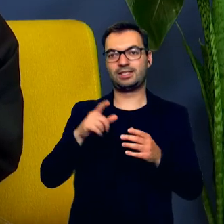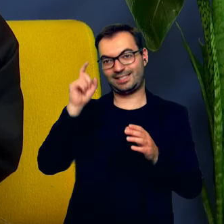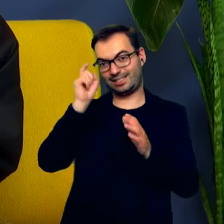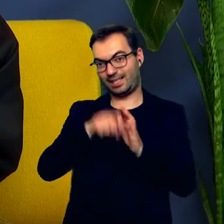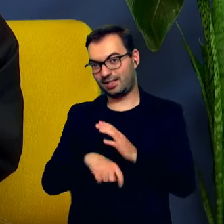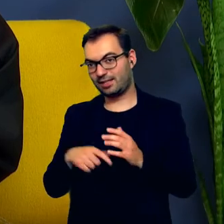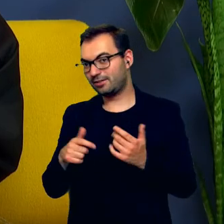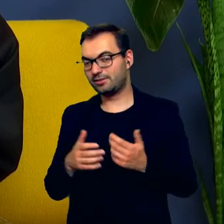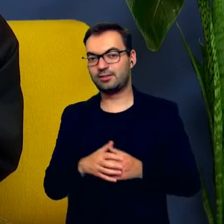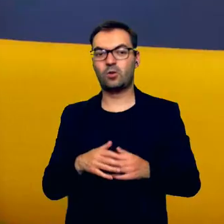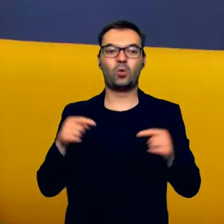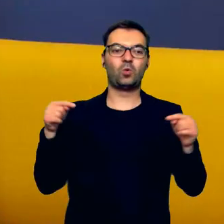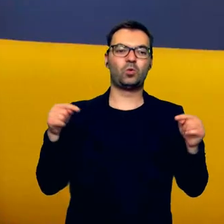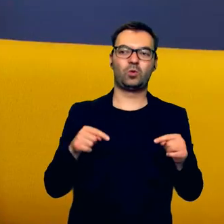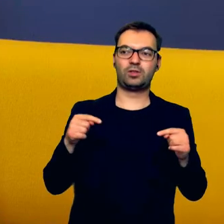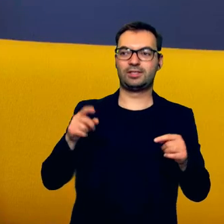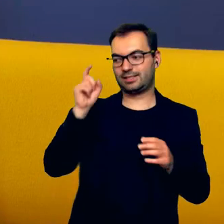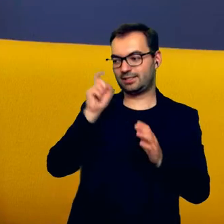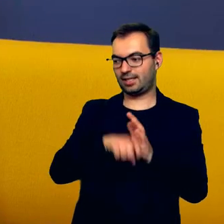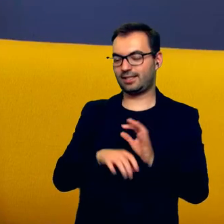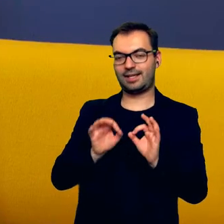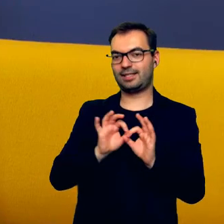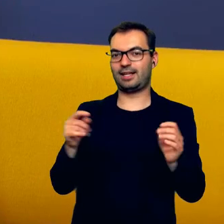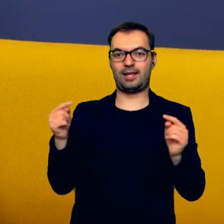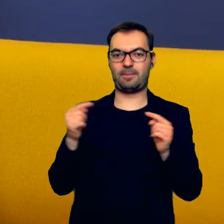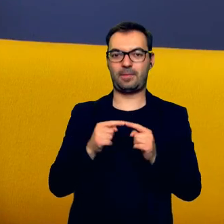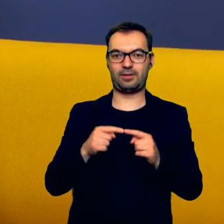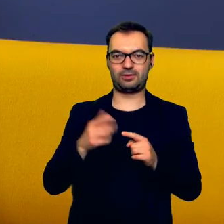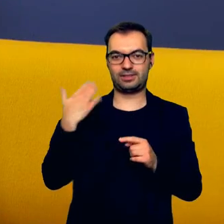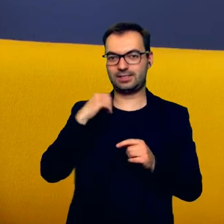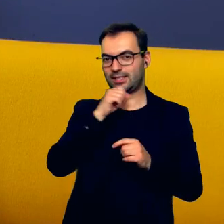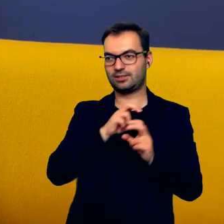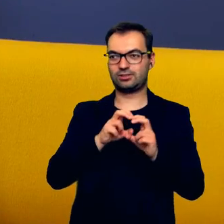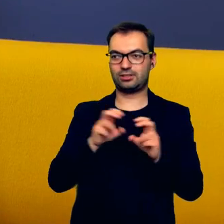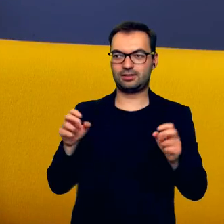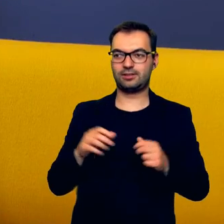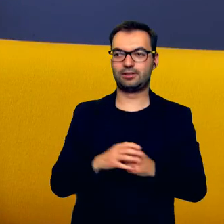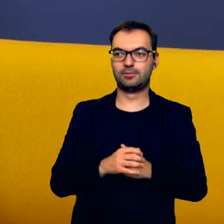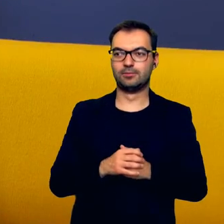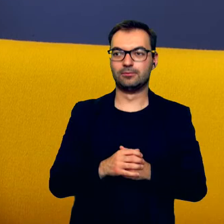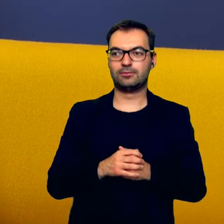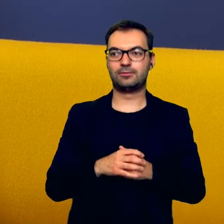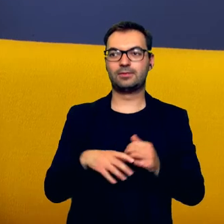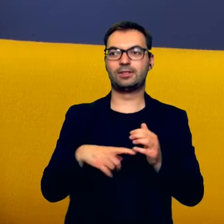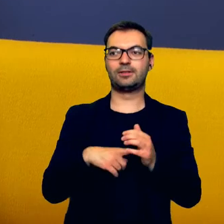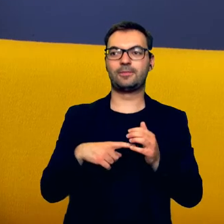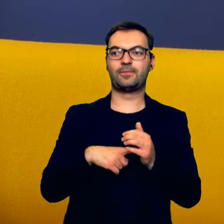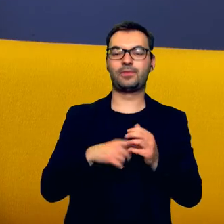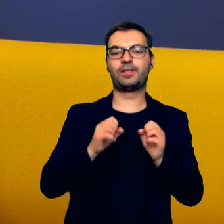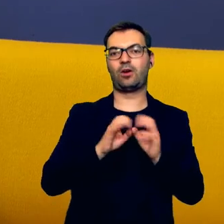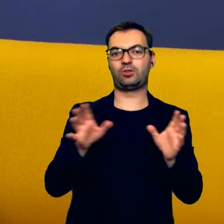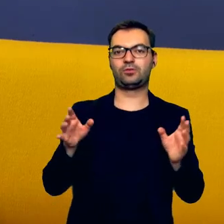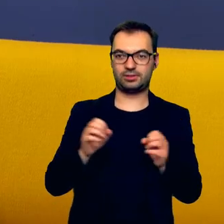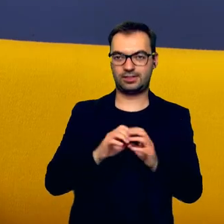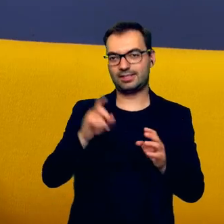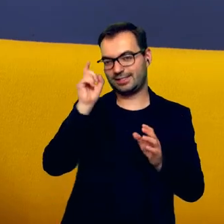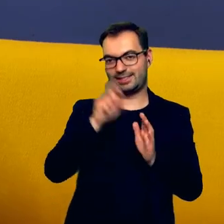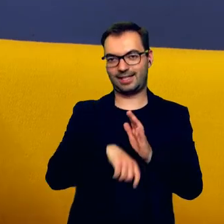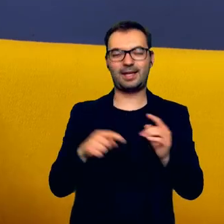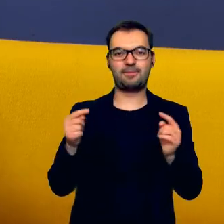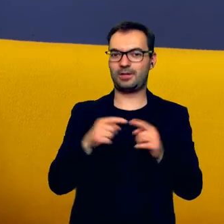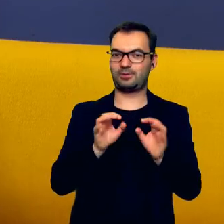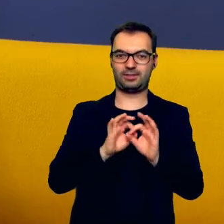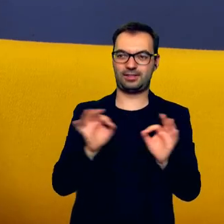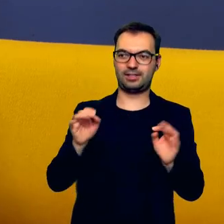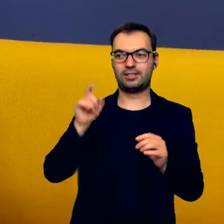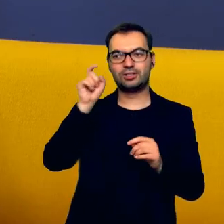zdrady? Tutaj... Czy ta zdrada świetnie pasowała do tamtych czasów i do tego, co się działo historycznie? Oczywiście, zdrada dobrze